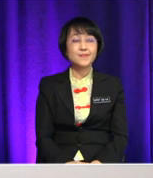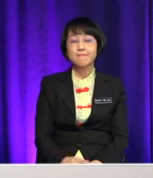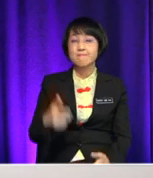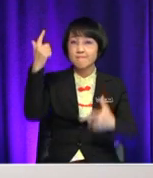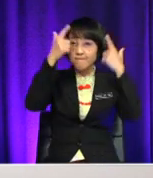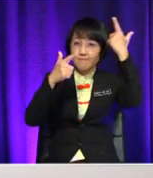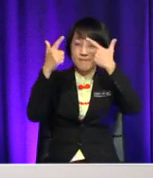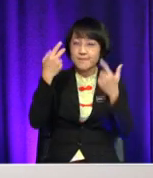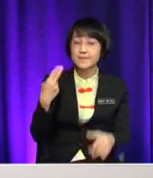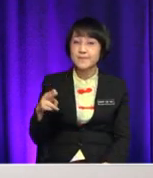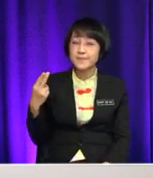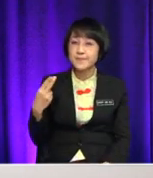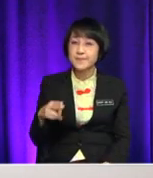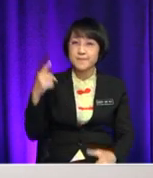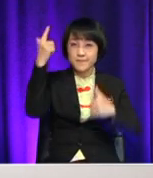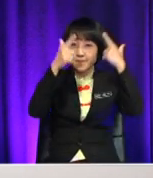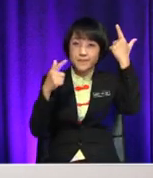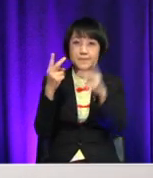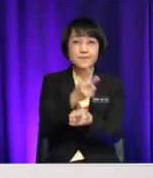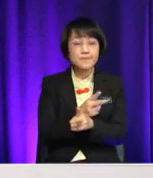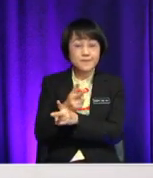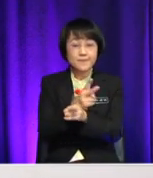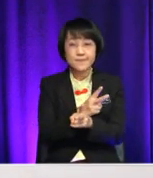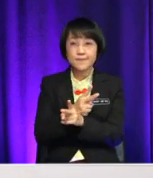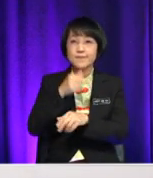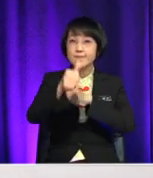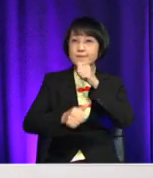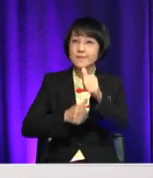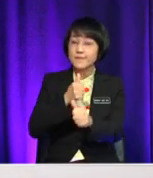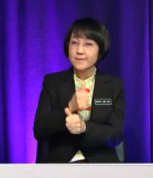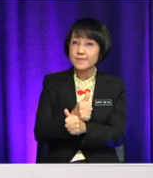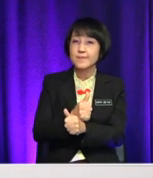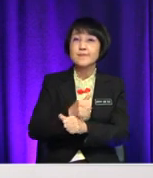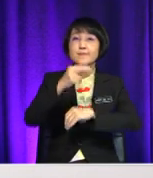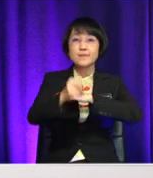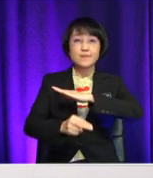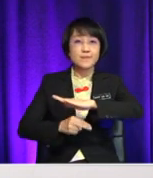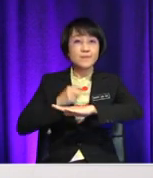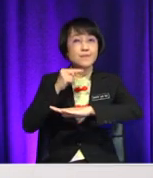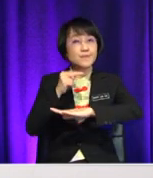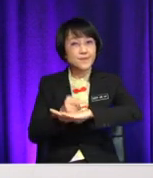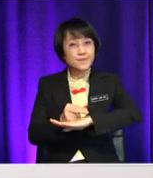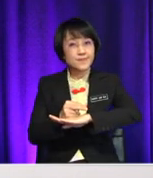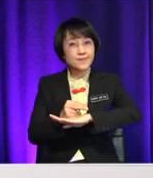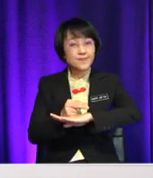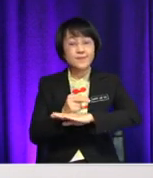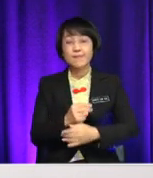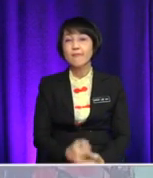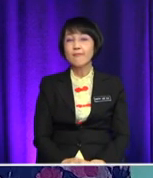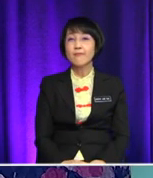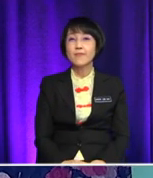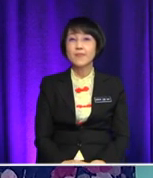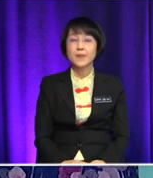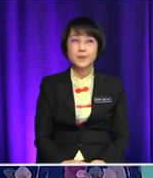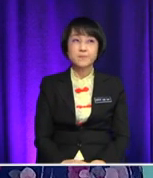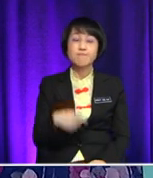rancang hijau adalah rancang yang memelihara alam semesta yang memelihara alam semula jadi baik kita